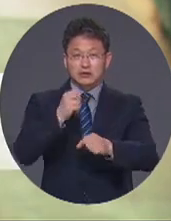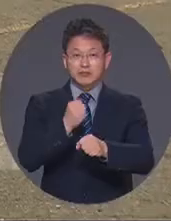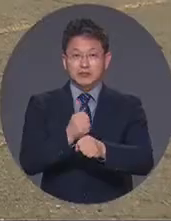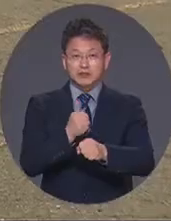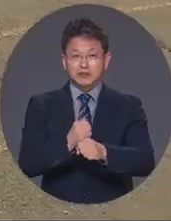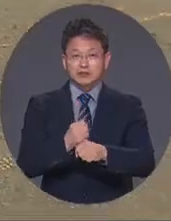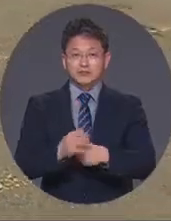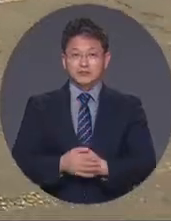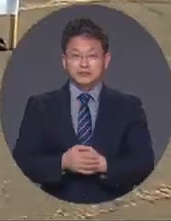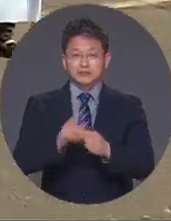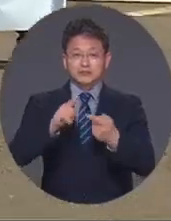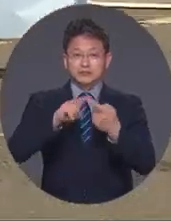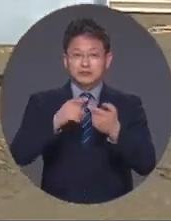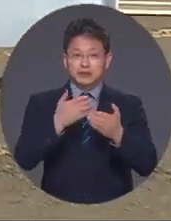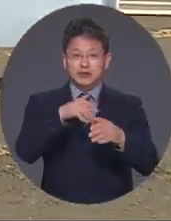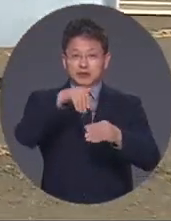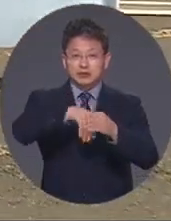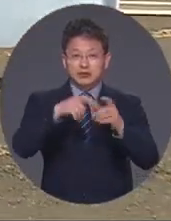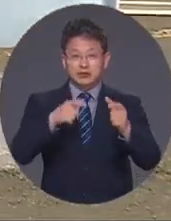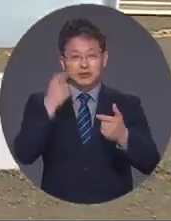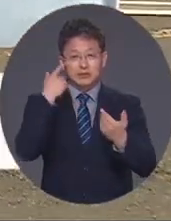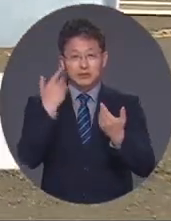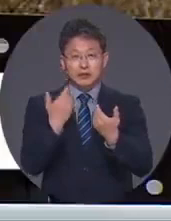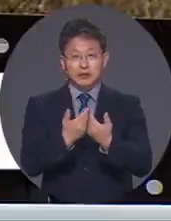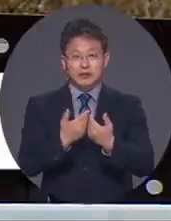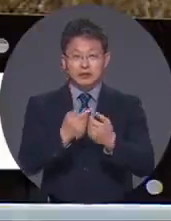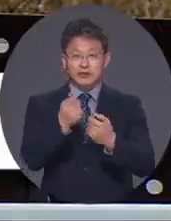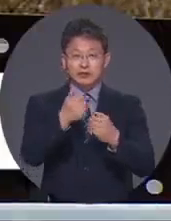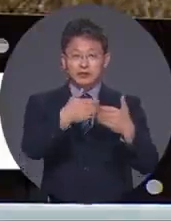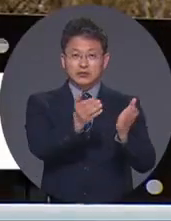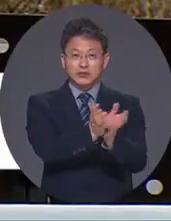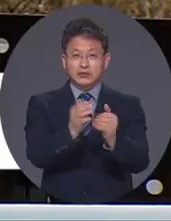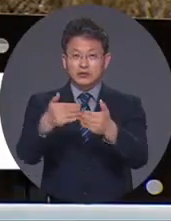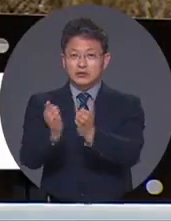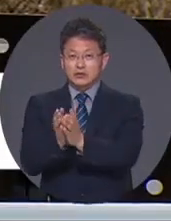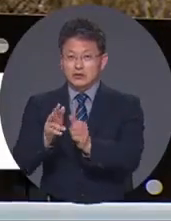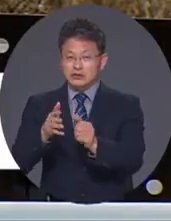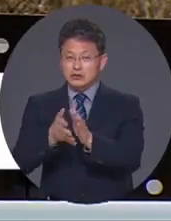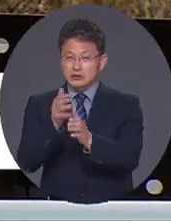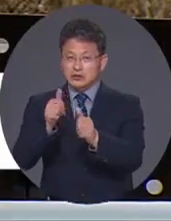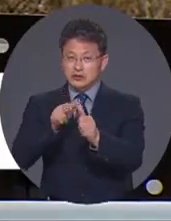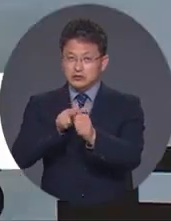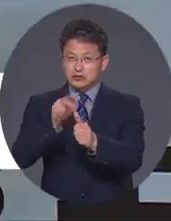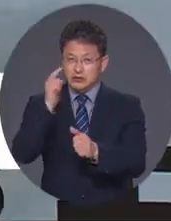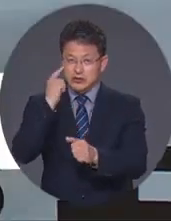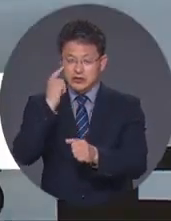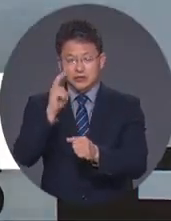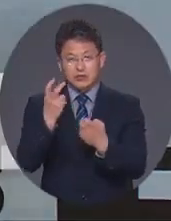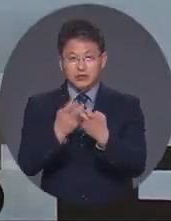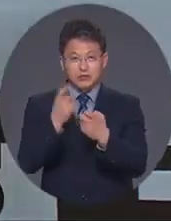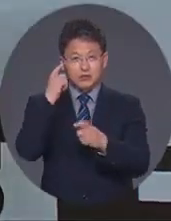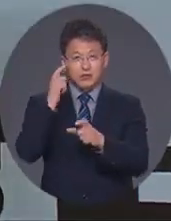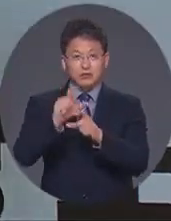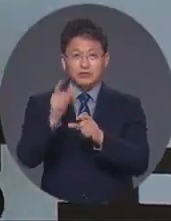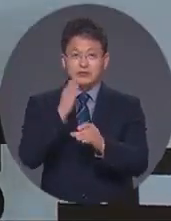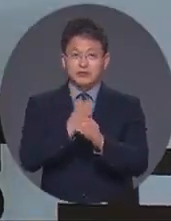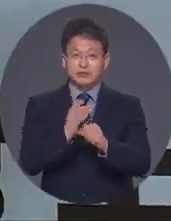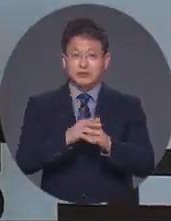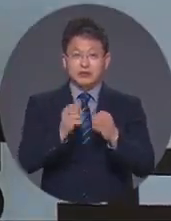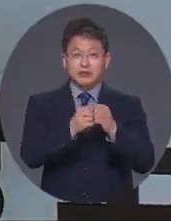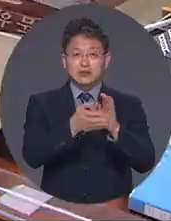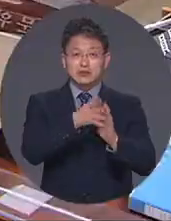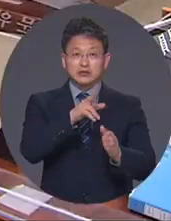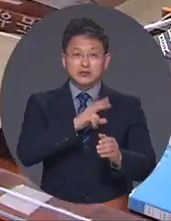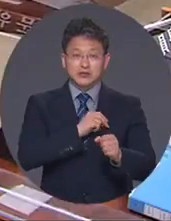만들고. 여기에 선거구 획정안에 반발한 소수 정당들의 시장 출마 가능성도 점쳐지고 있습니다.